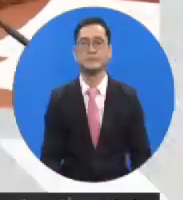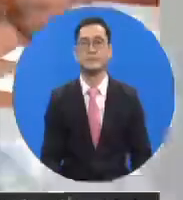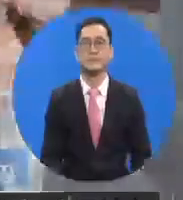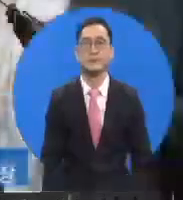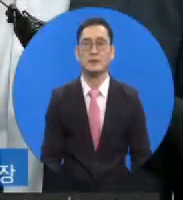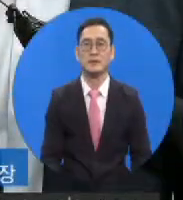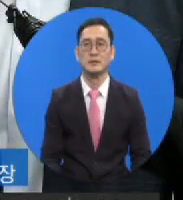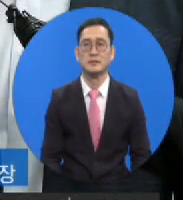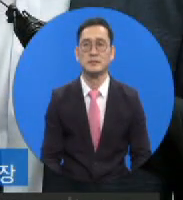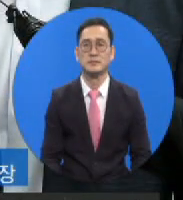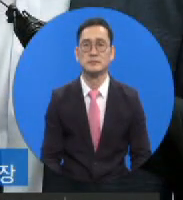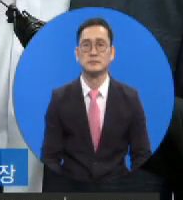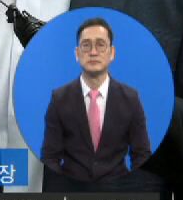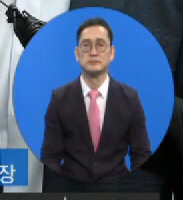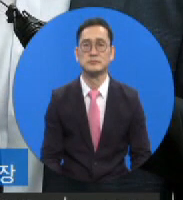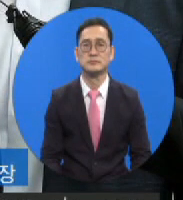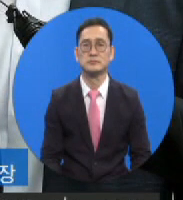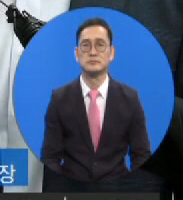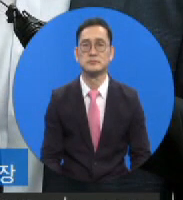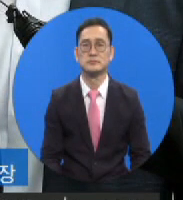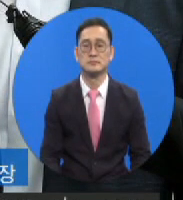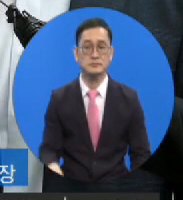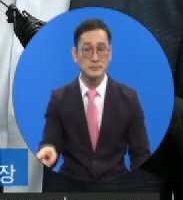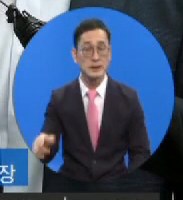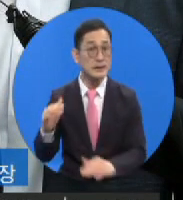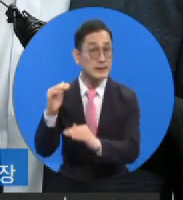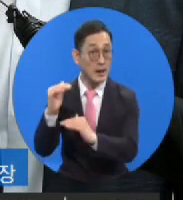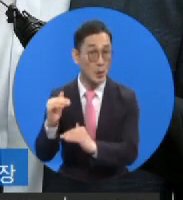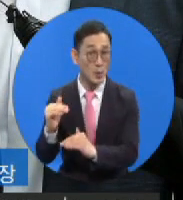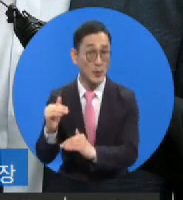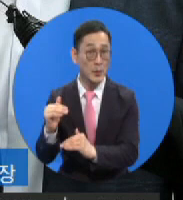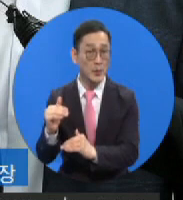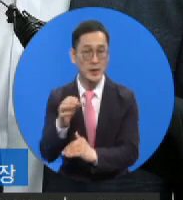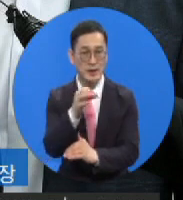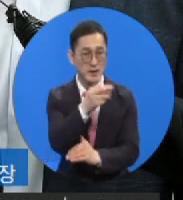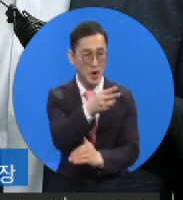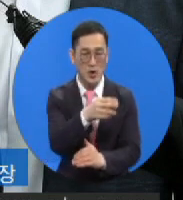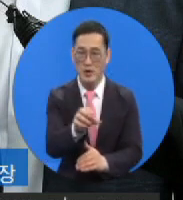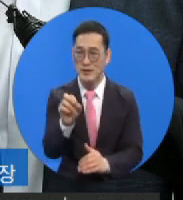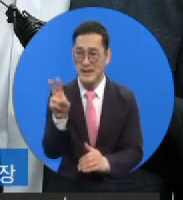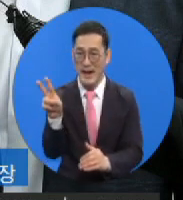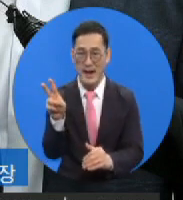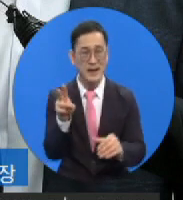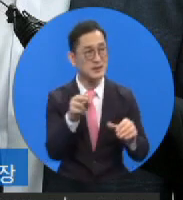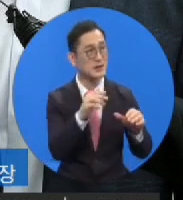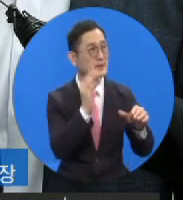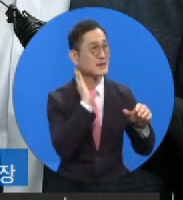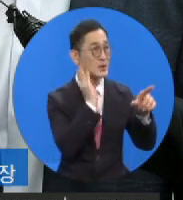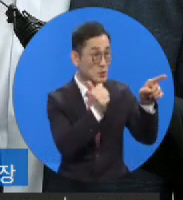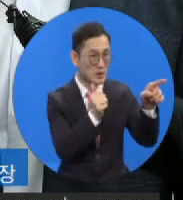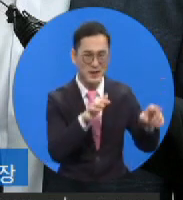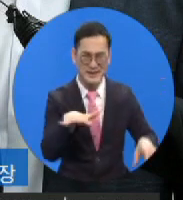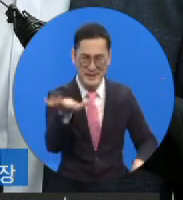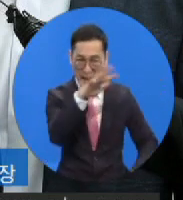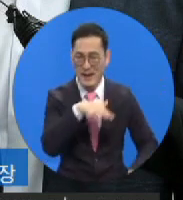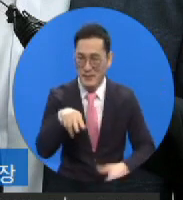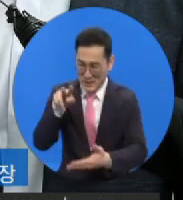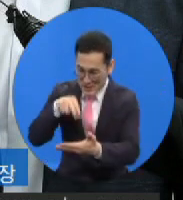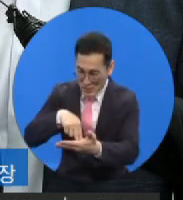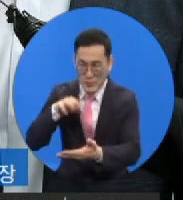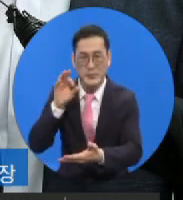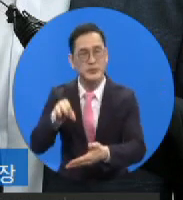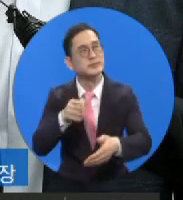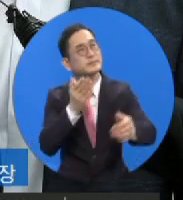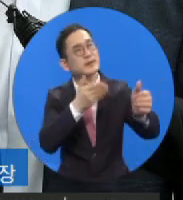올린 글을 여당 의원이 됐건 야당 의원이 됐건 청와대 건 문재인 대통령도 한번 읽어줄 필요가 있다. 저는 그렇게 보거든요. 그 이유가